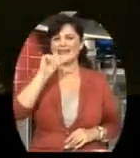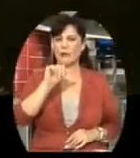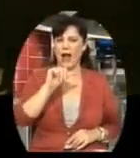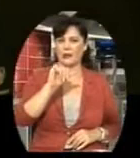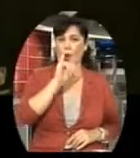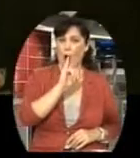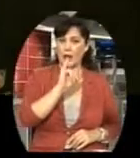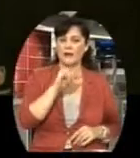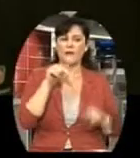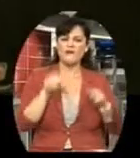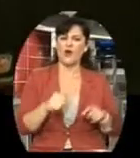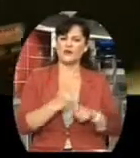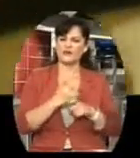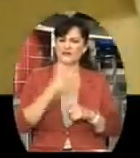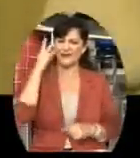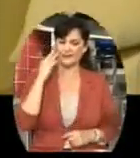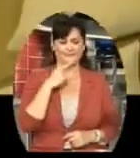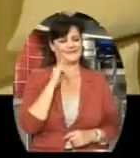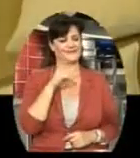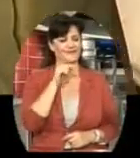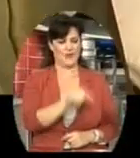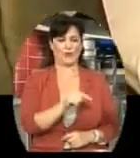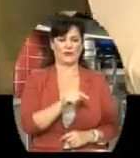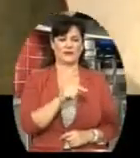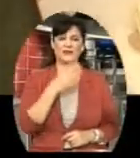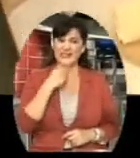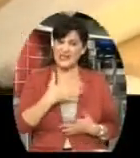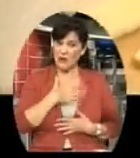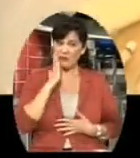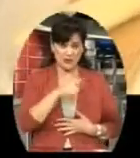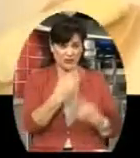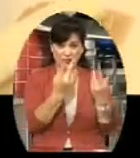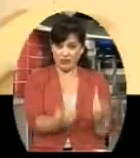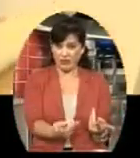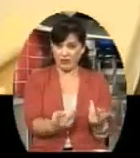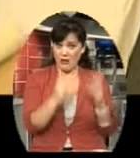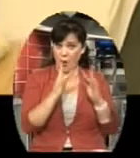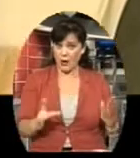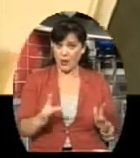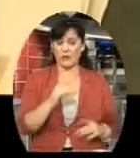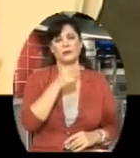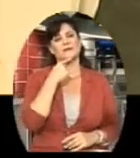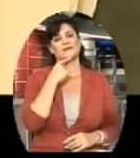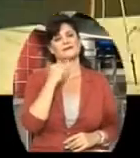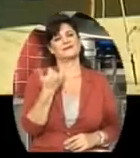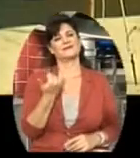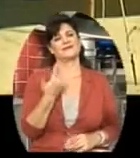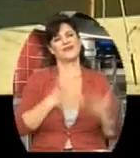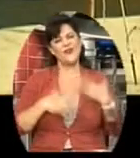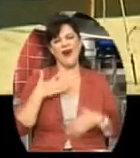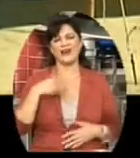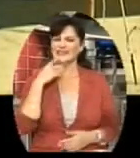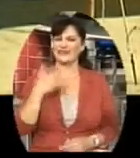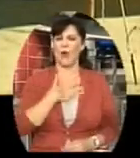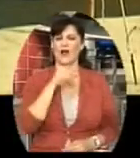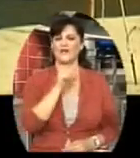ופה עושים את החפלות. פה יושבים לחפלה. הישראלים אוהבים לישון ככה בתוך, על האדמה, בתוך אוהלים? מסתבר, אנחנו רואים שנוח להם, הם מאוד אוהבים.